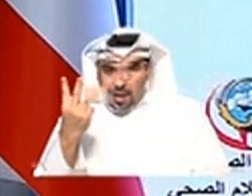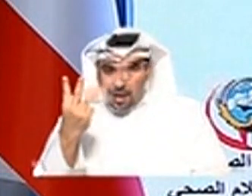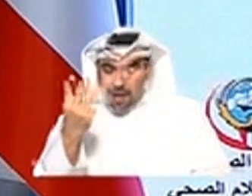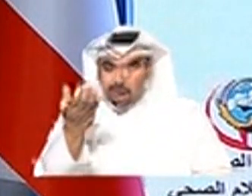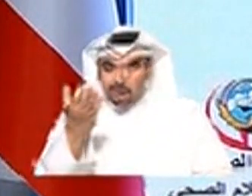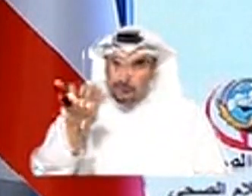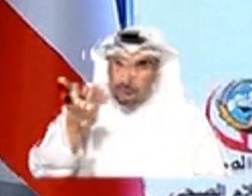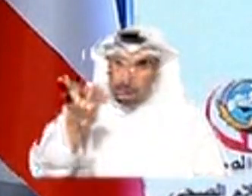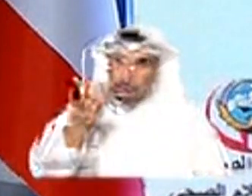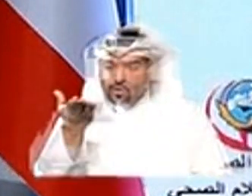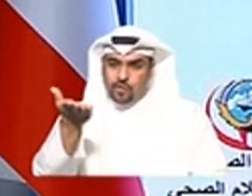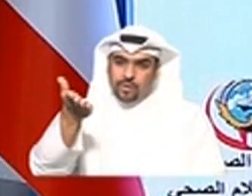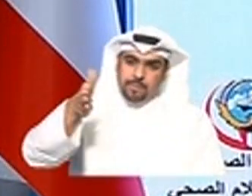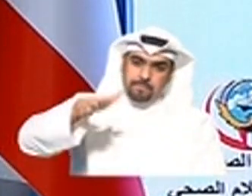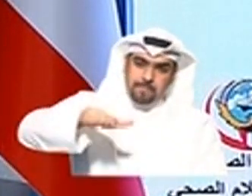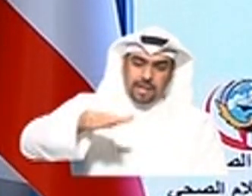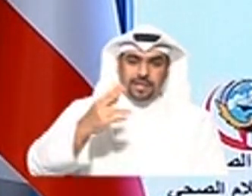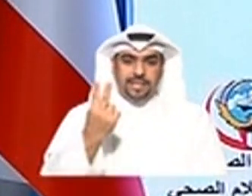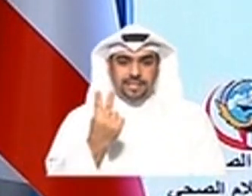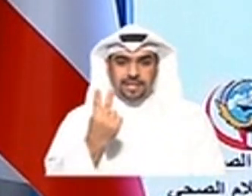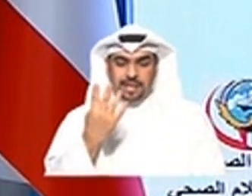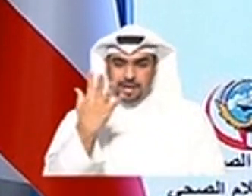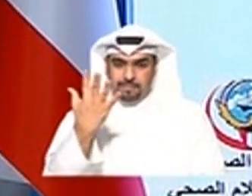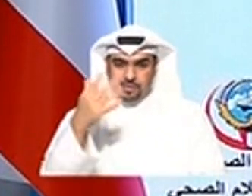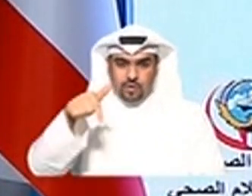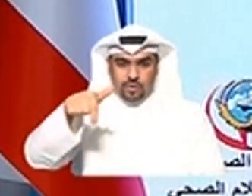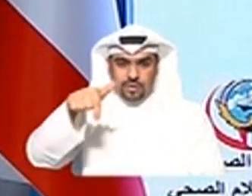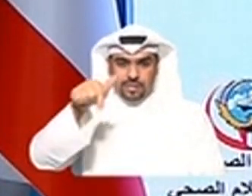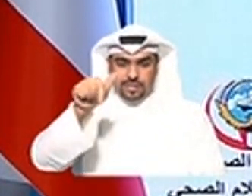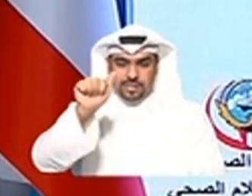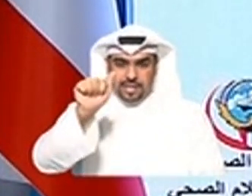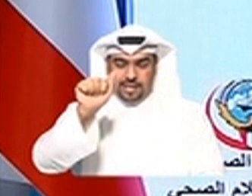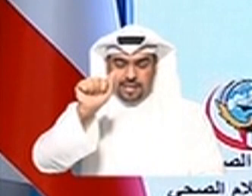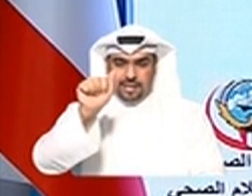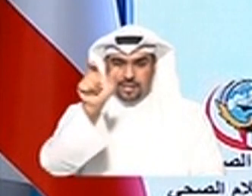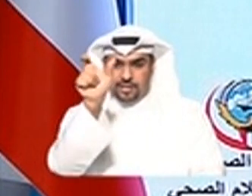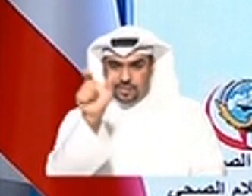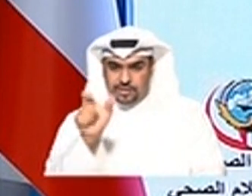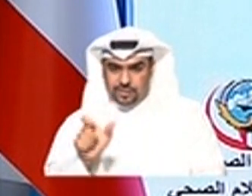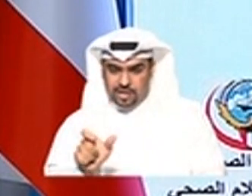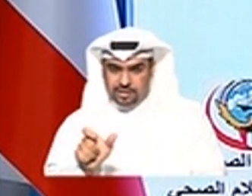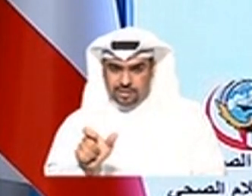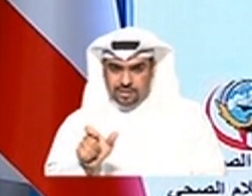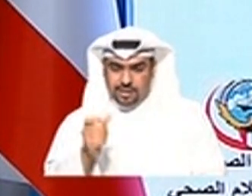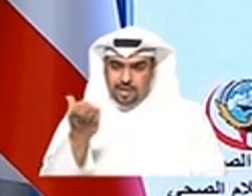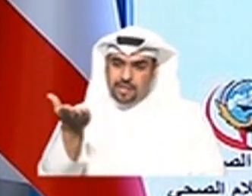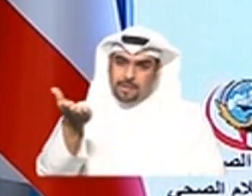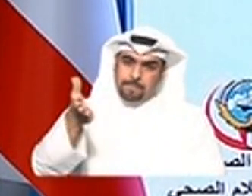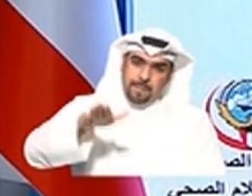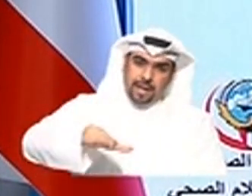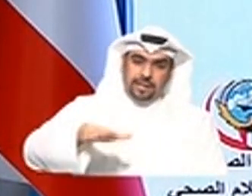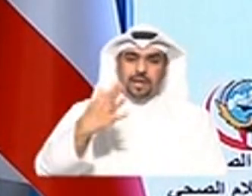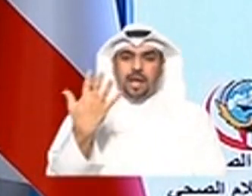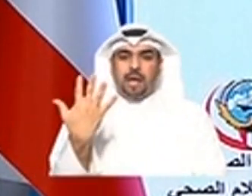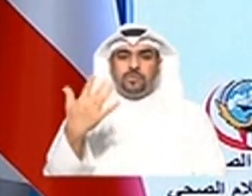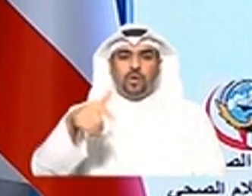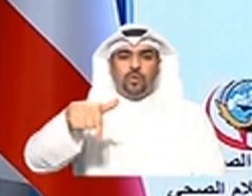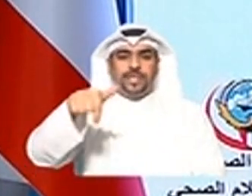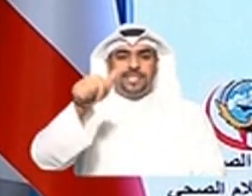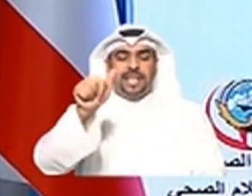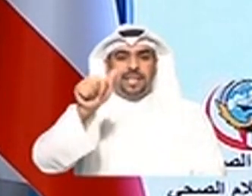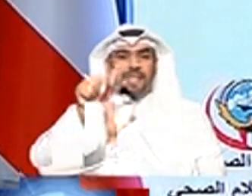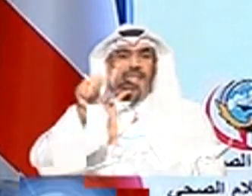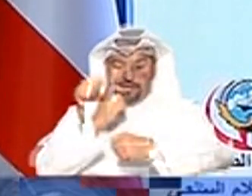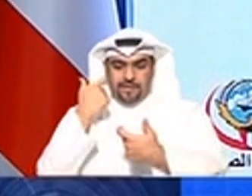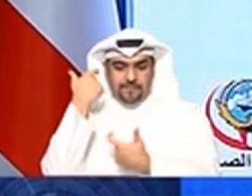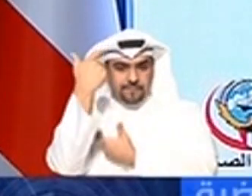حالة، مجموع الوفيات 65 حالة، يصبح لدينا 19 ويتلقون الرعاية الطبية اللازمة